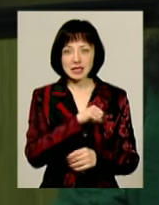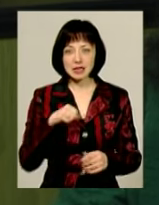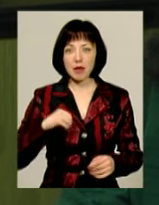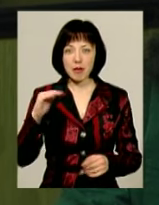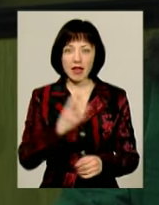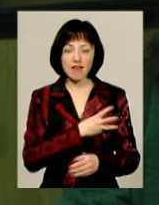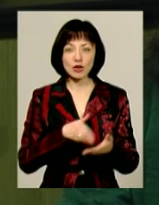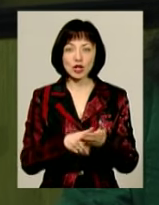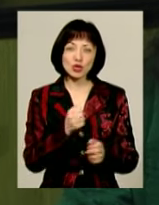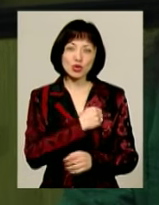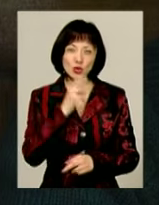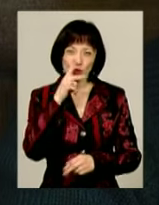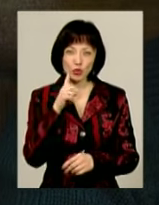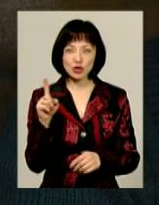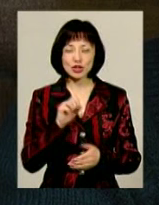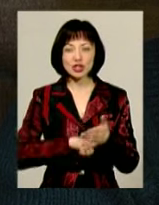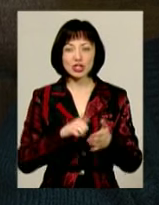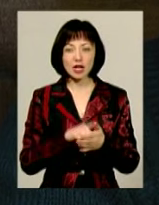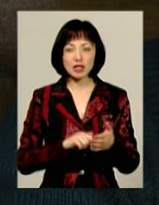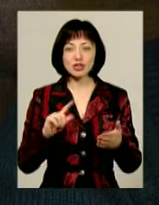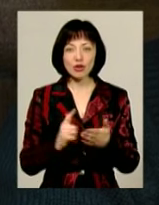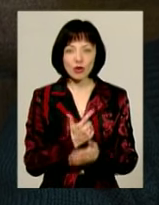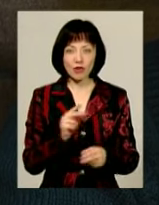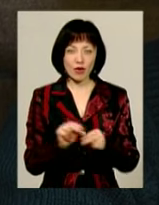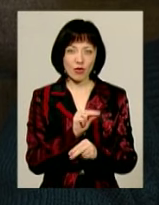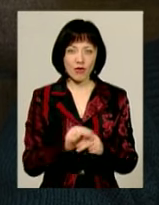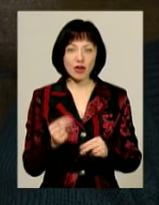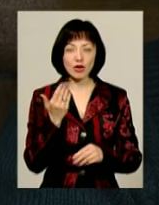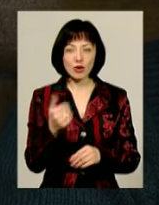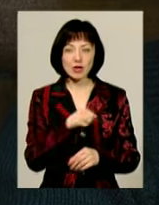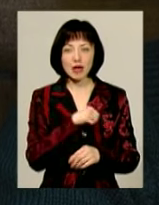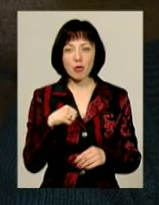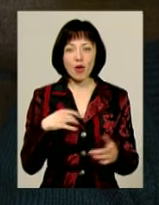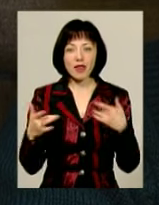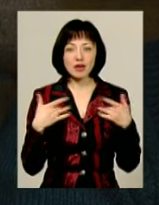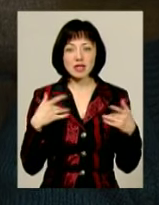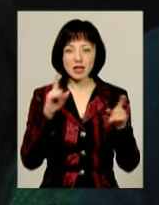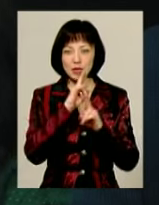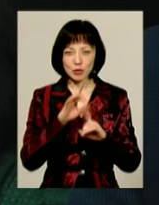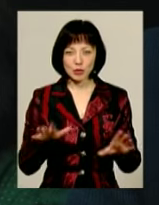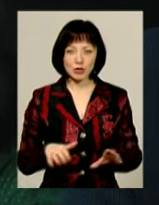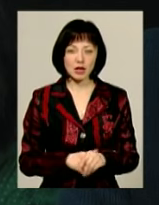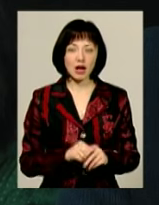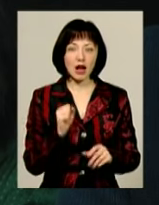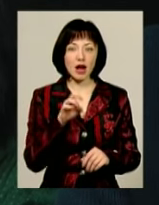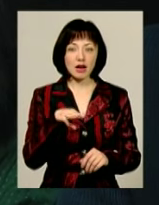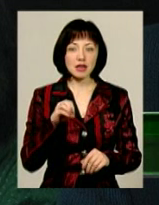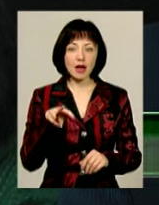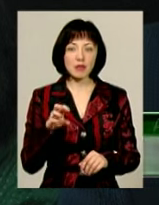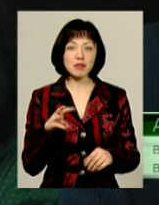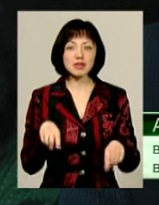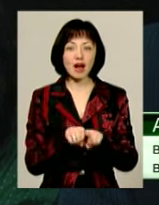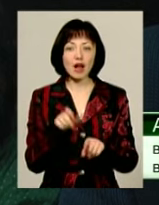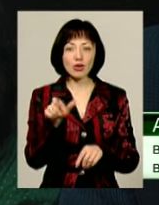волонтер шкодує лише про те, що через черговий курс хімії його самого на концерті не буде. Артем – то така людина,